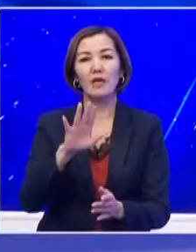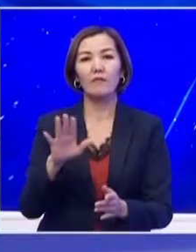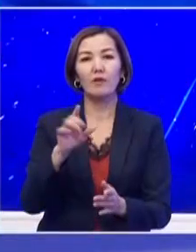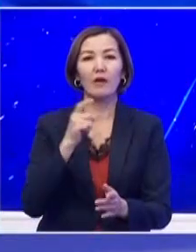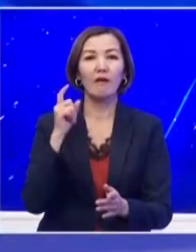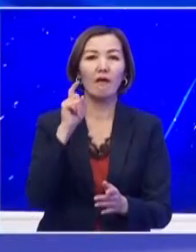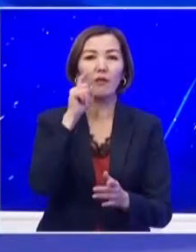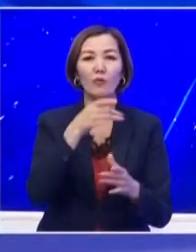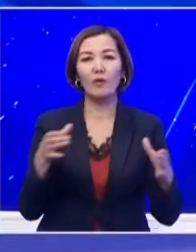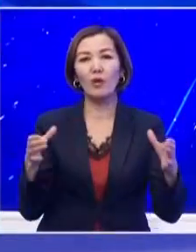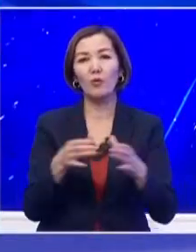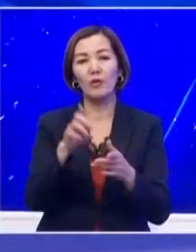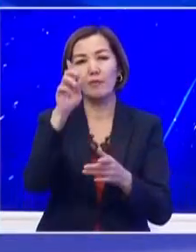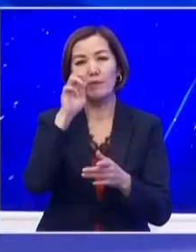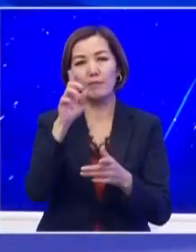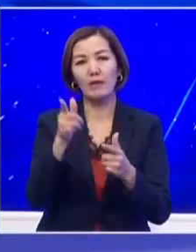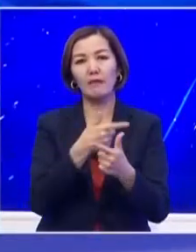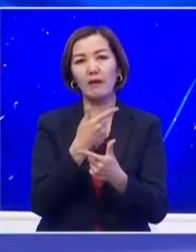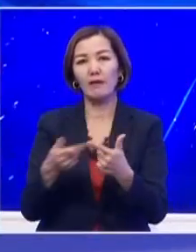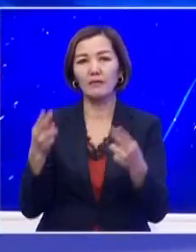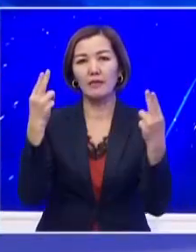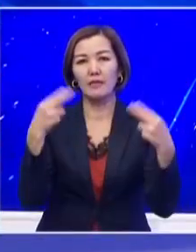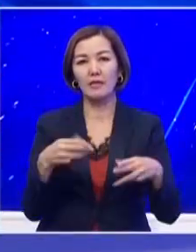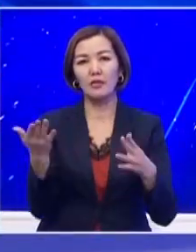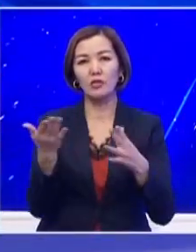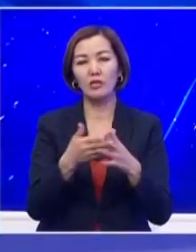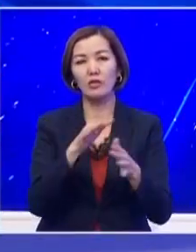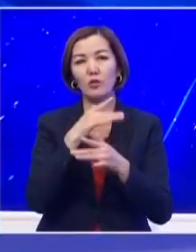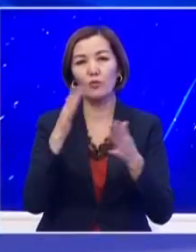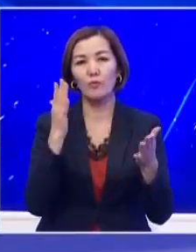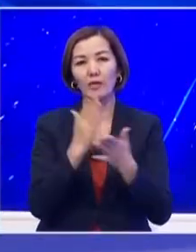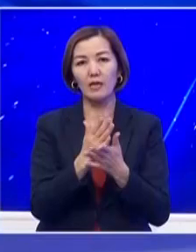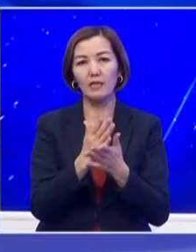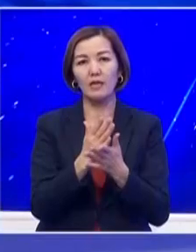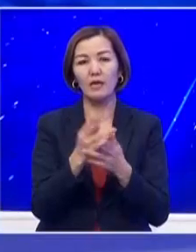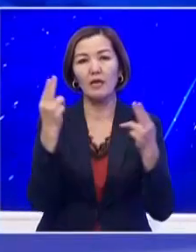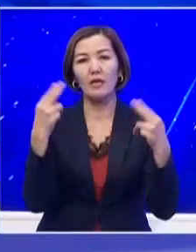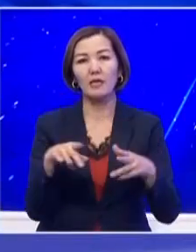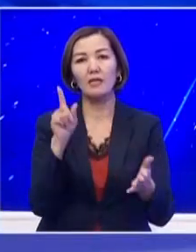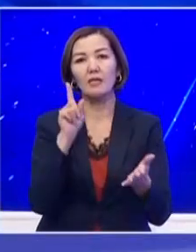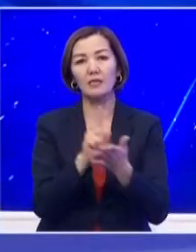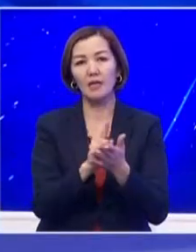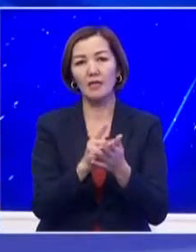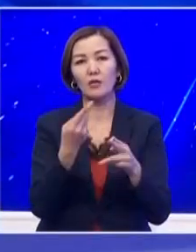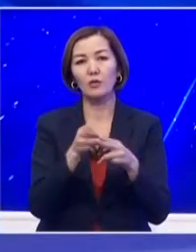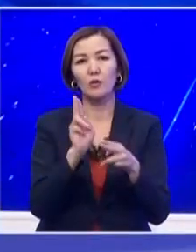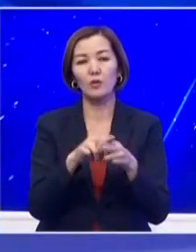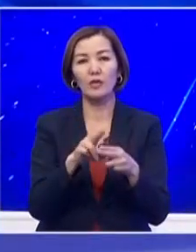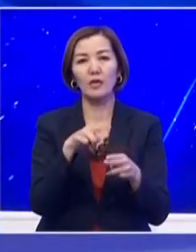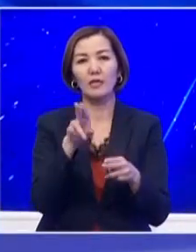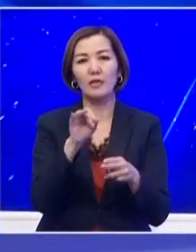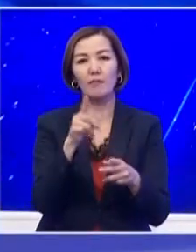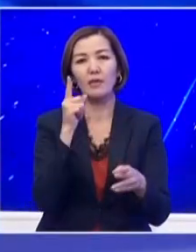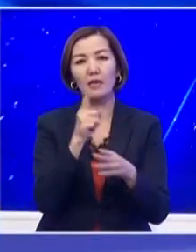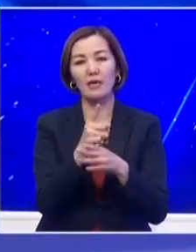Еуразиялық экономикалық одақ елдері арасында кедендік жеңілдіктер көбейет. Мәжілісте кедендік баж, салық, сондаяқ демпингке